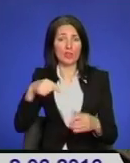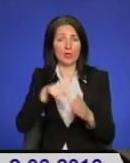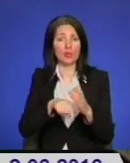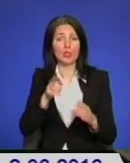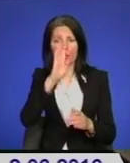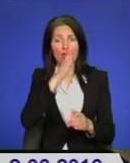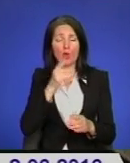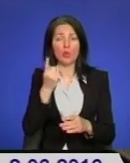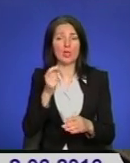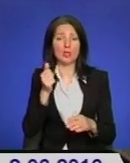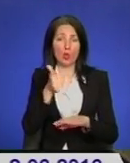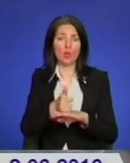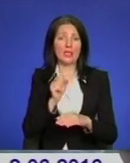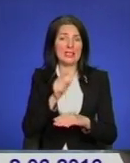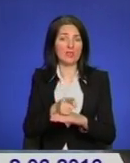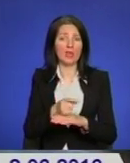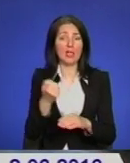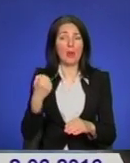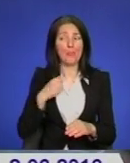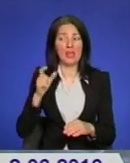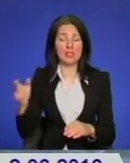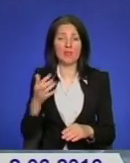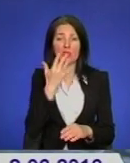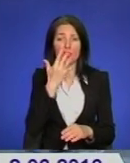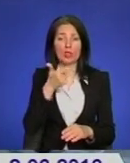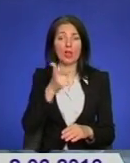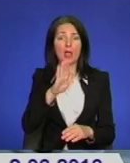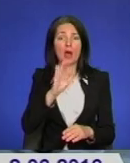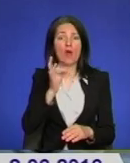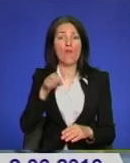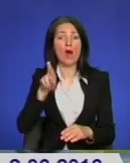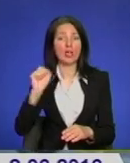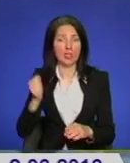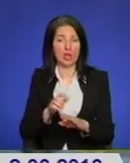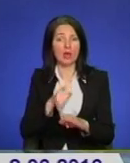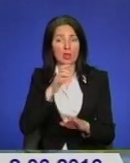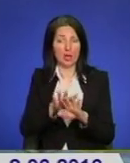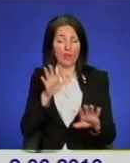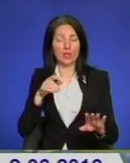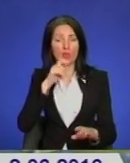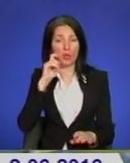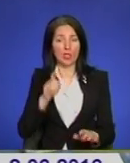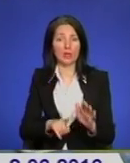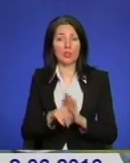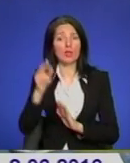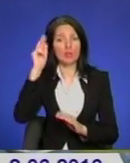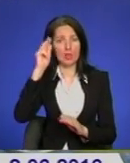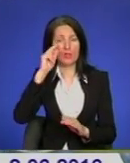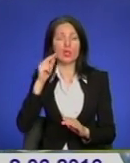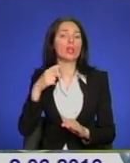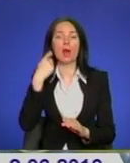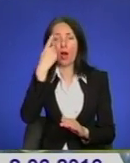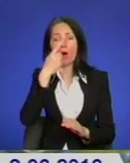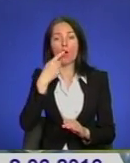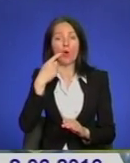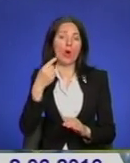завдань бійців Національної гвардії України. Розпочинається другий навчальний модуль 2016 року. Навчання особового складу –